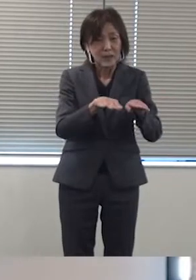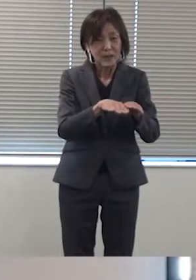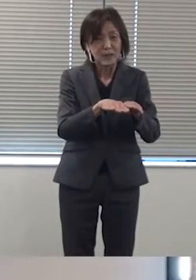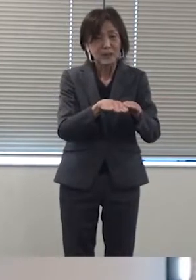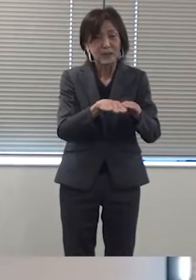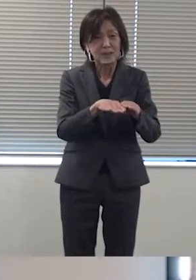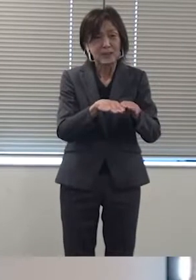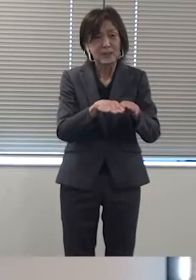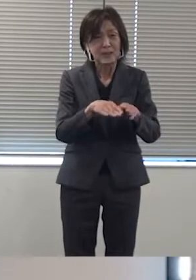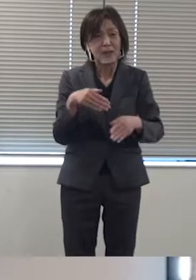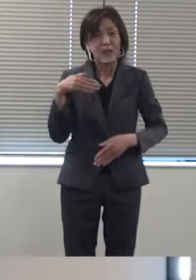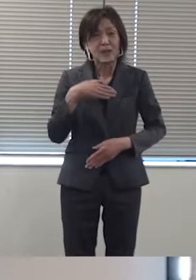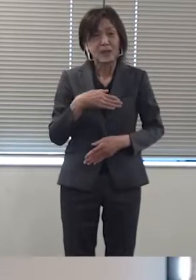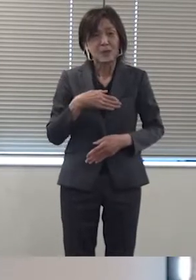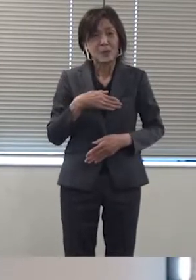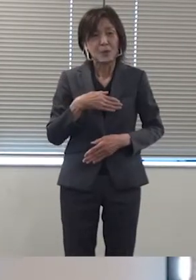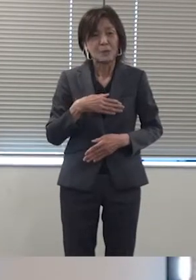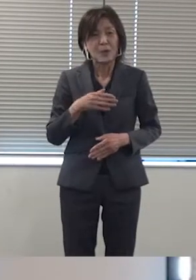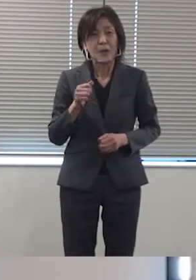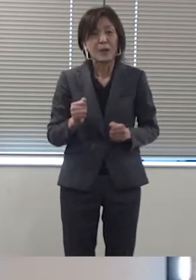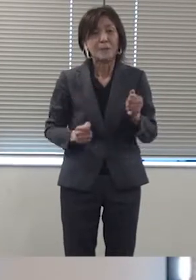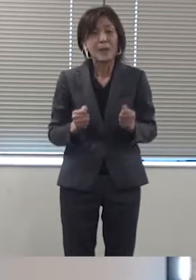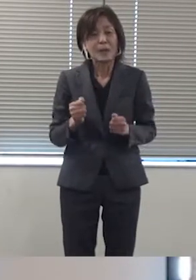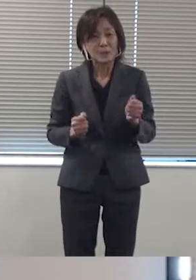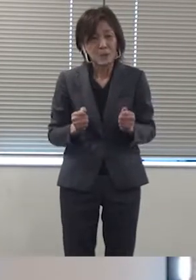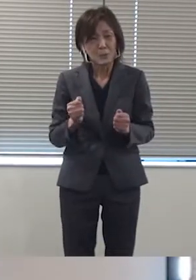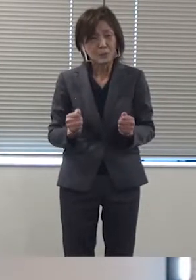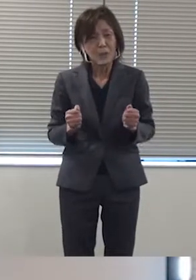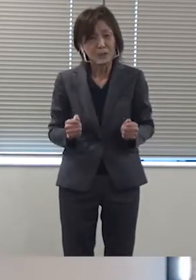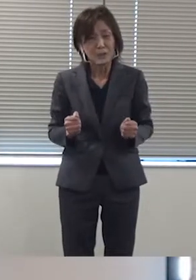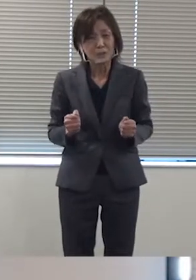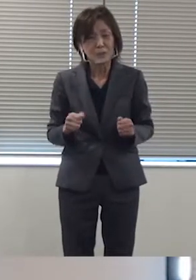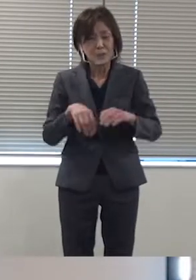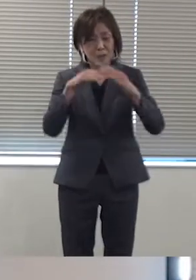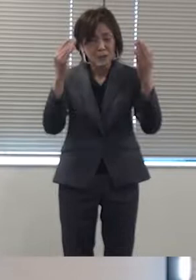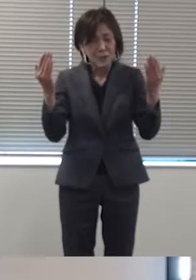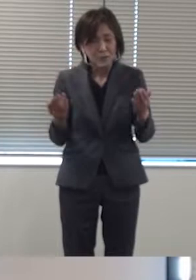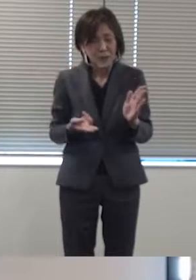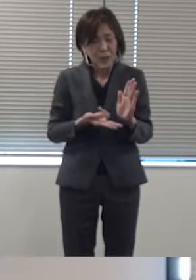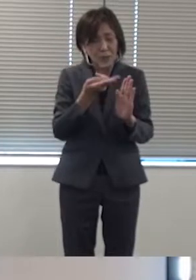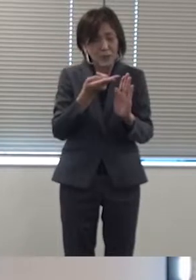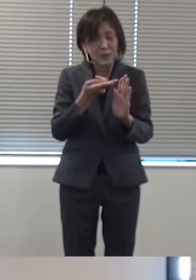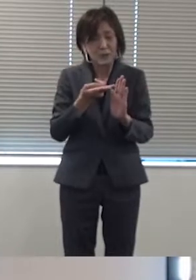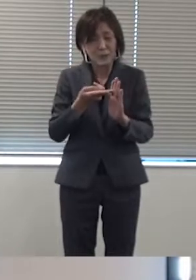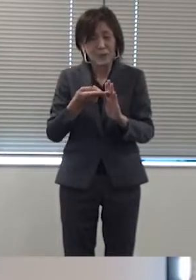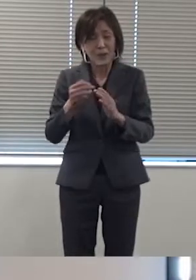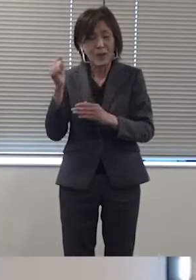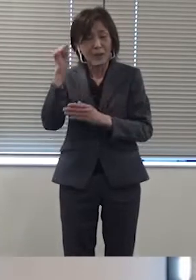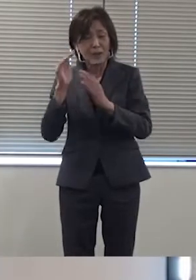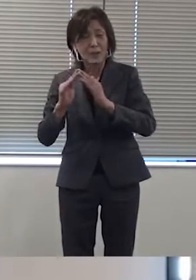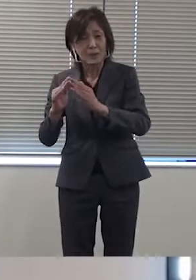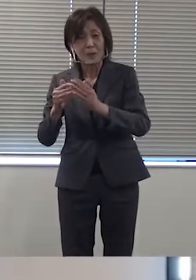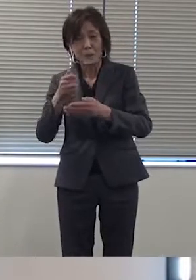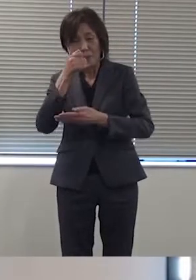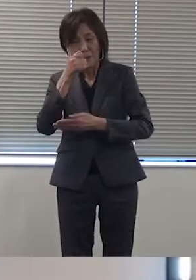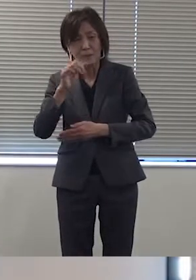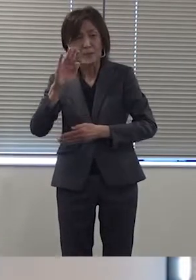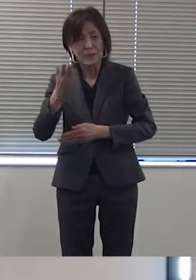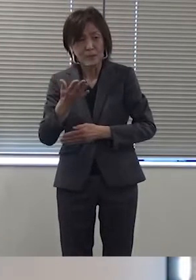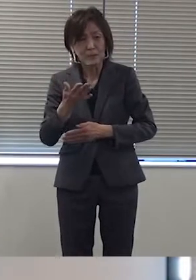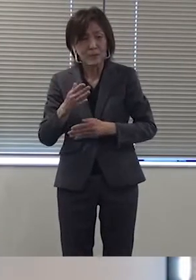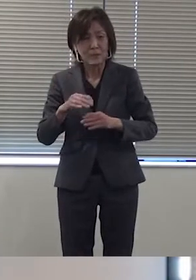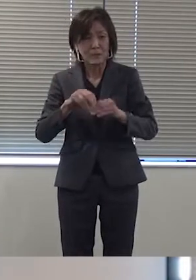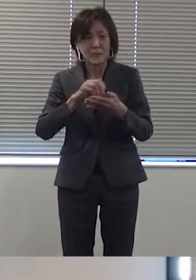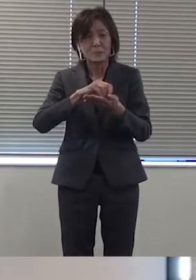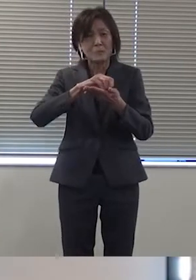があって市内の旅館ホテルがほぼ満室だったんですが、まあ、全部流れてしまっておりますので、4万人泊